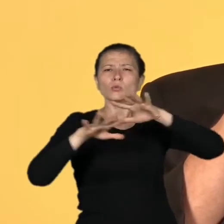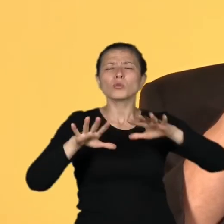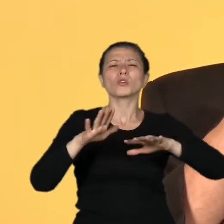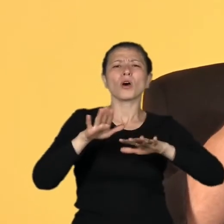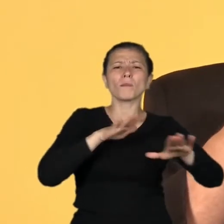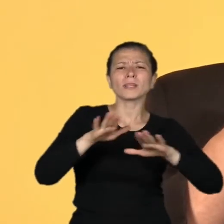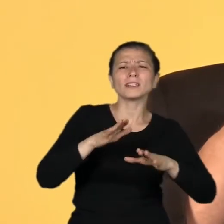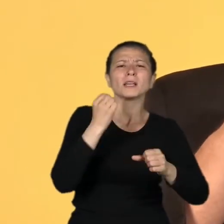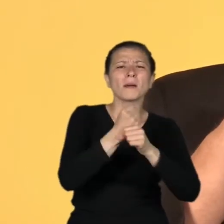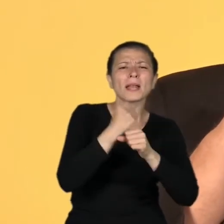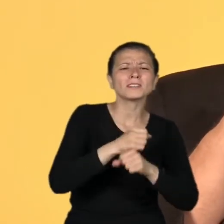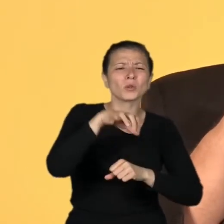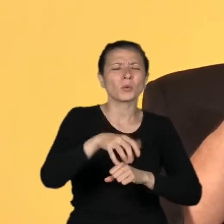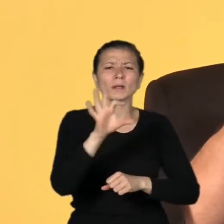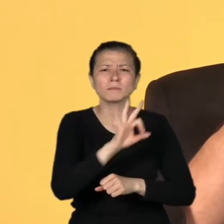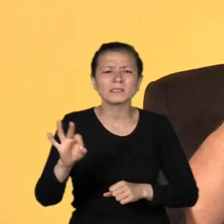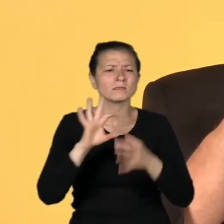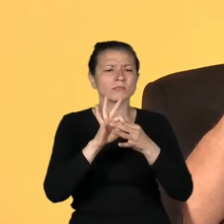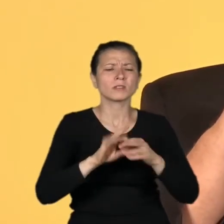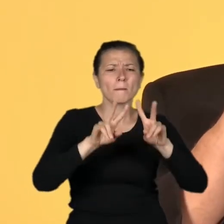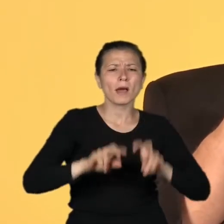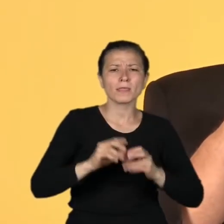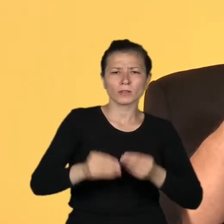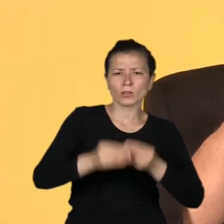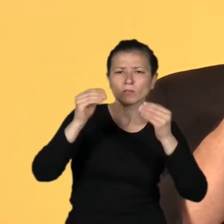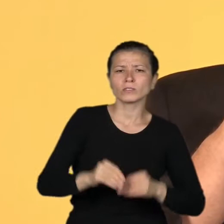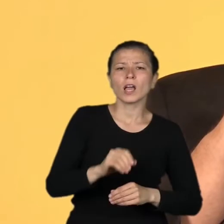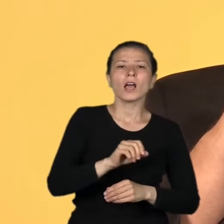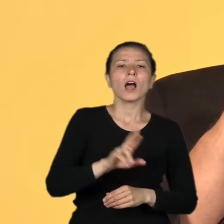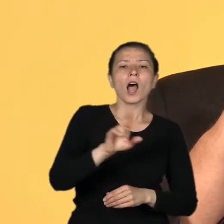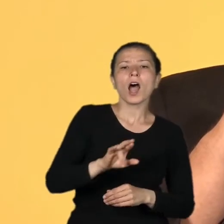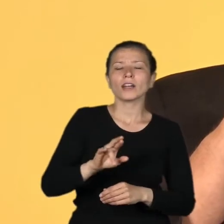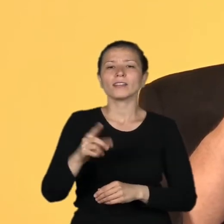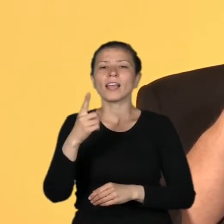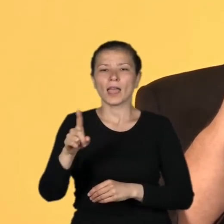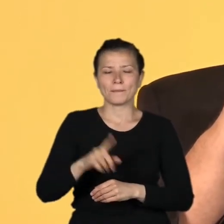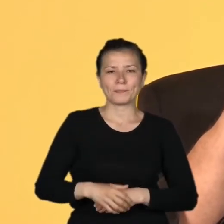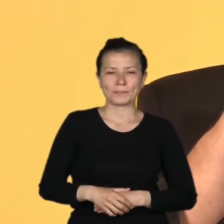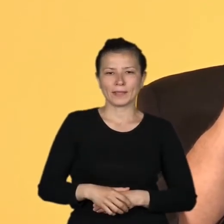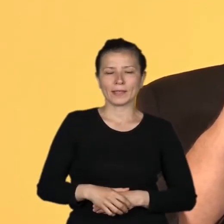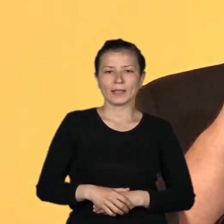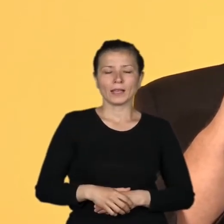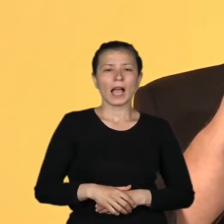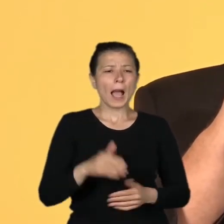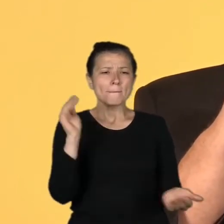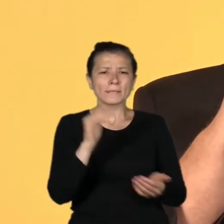dla kategorii specjalistów związanych z badaniami i rozwojem, z R&D, ten Research and Development, nieco mniej